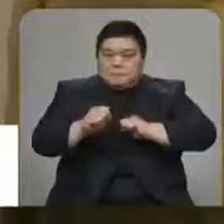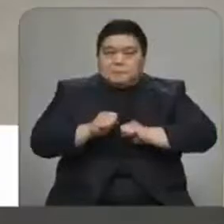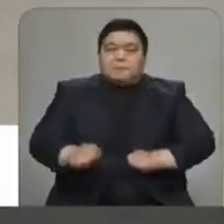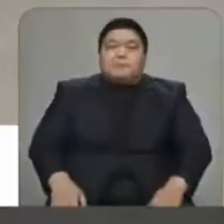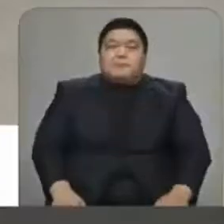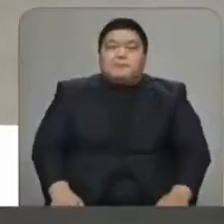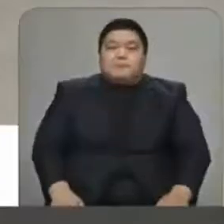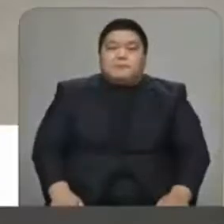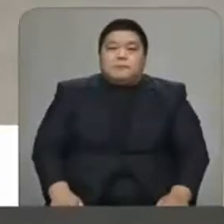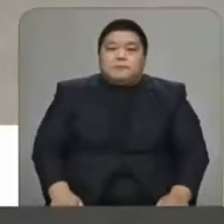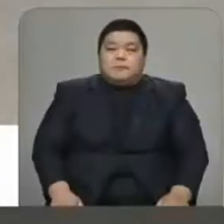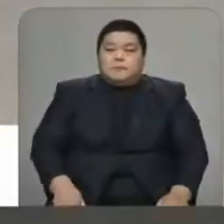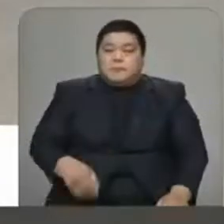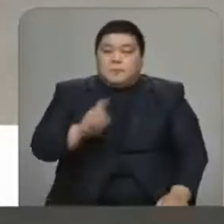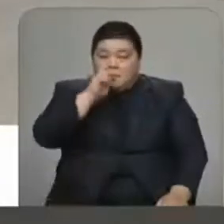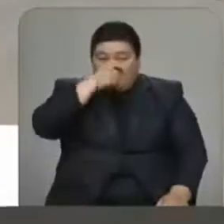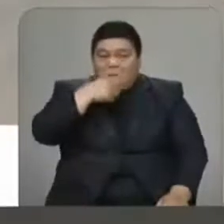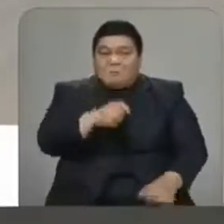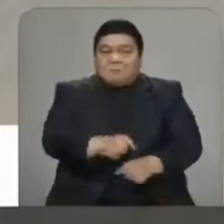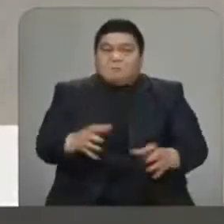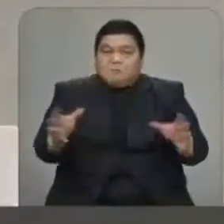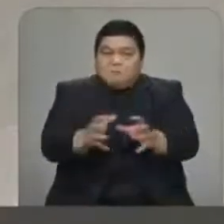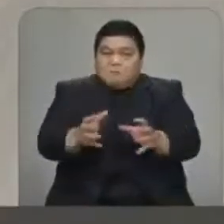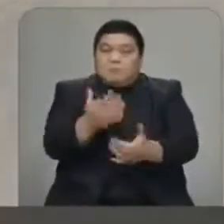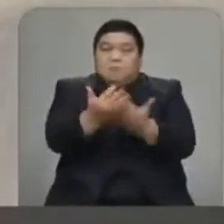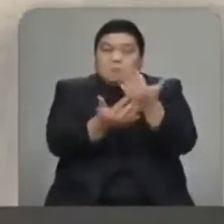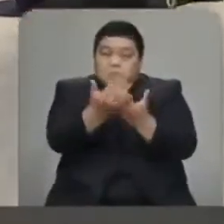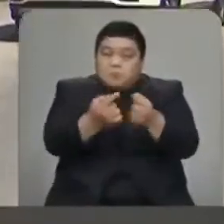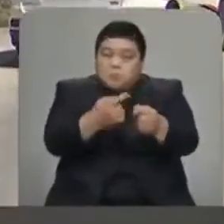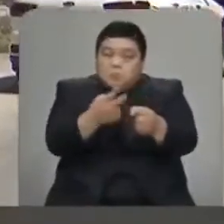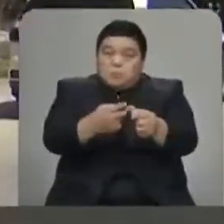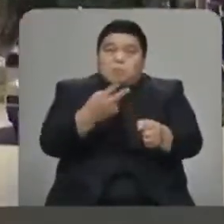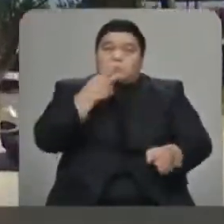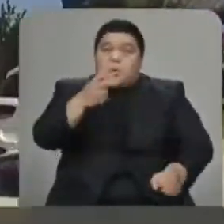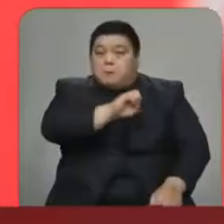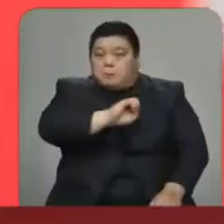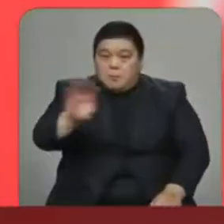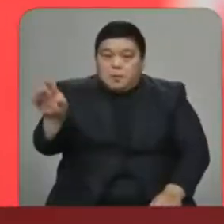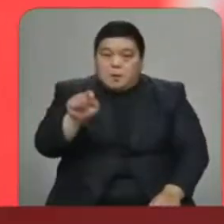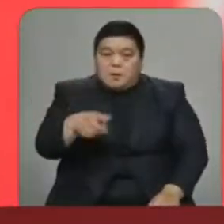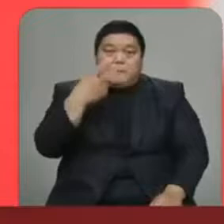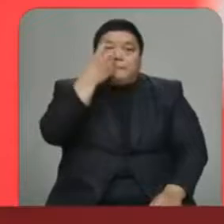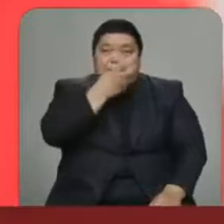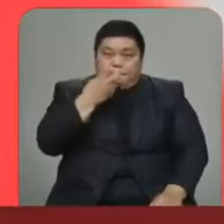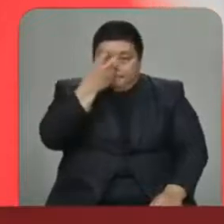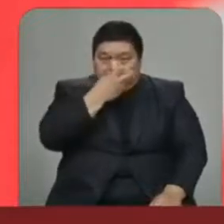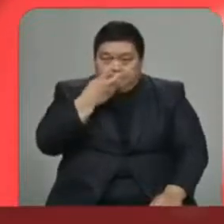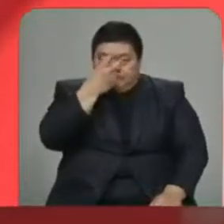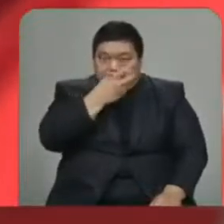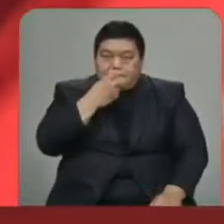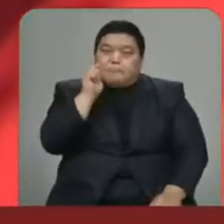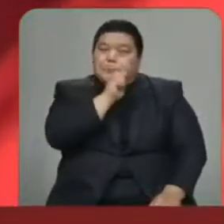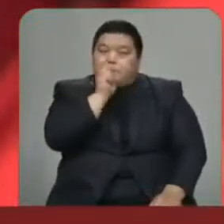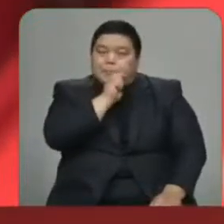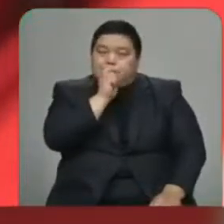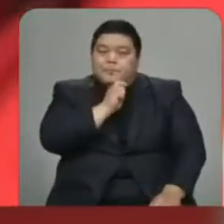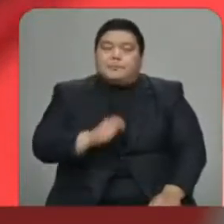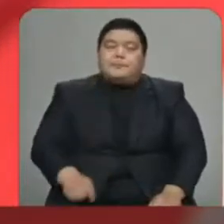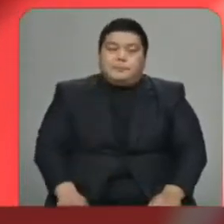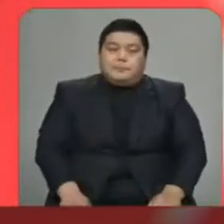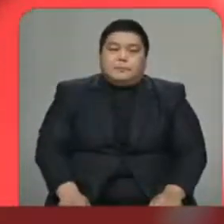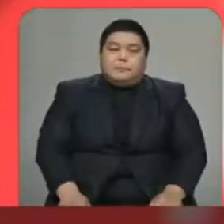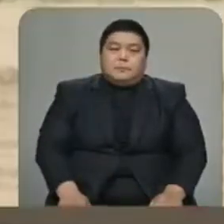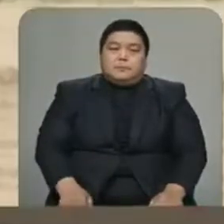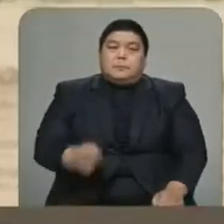큰 불로 이어질 수 있는 쓰레기 불법 소각과 담뱃불 투기 등에 대한 감시 활동도 강화됐습니다. 불이